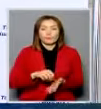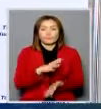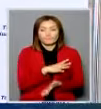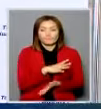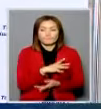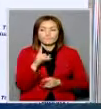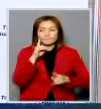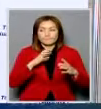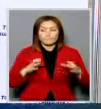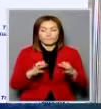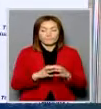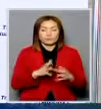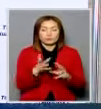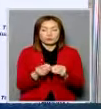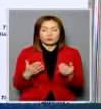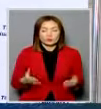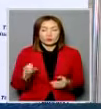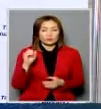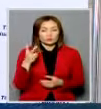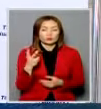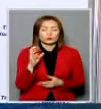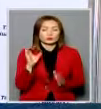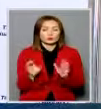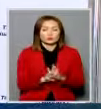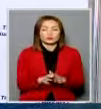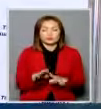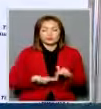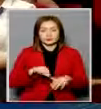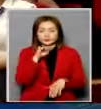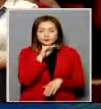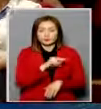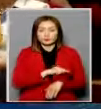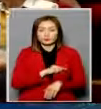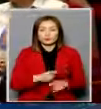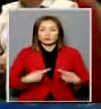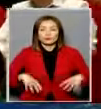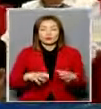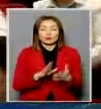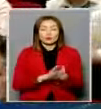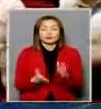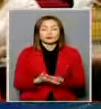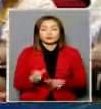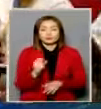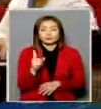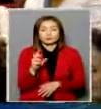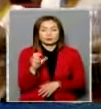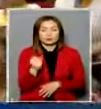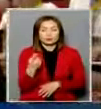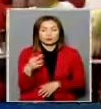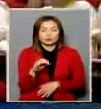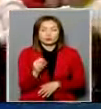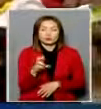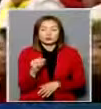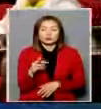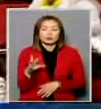участие в пленарном совещании. И вот после обеда слушают лекции профессоров. Члены группы составителей азбуки Азия